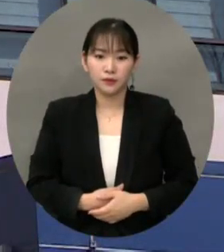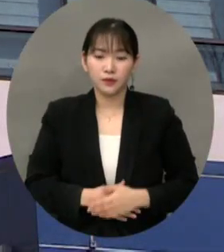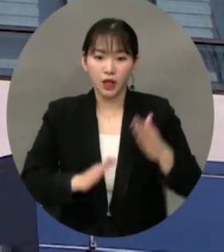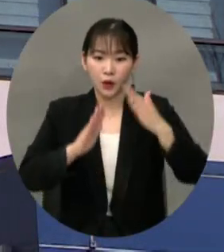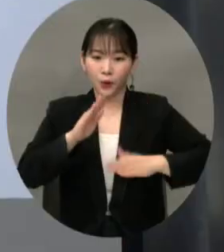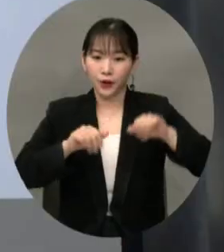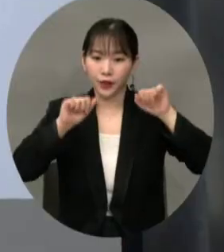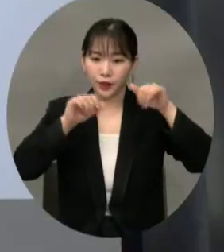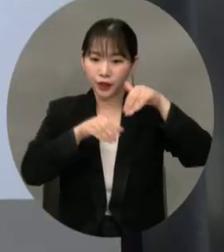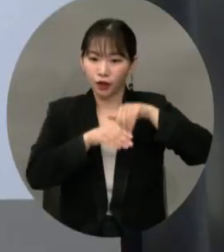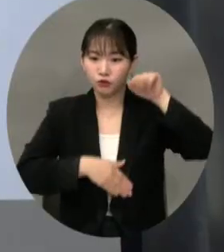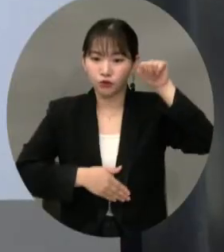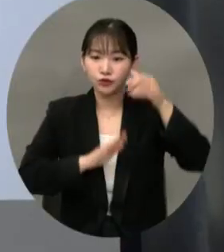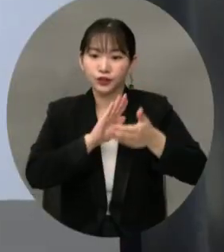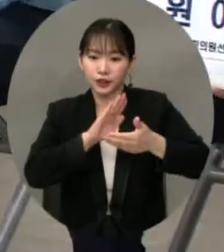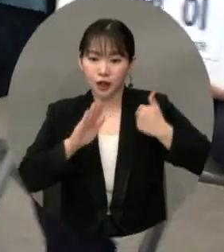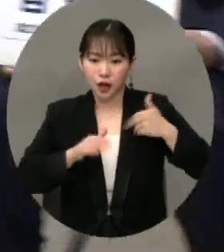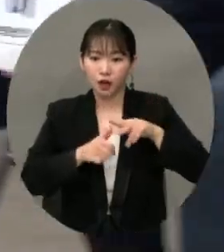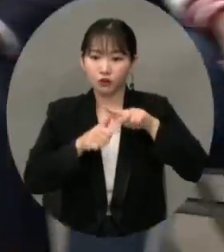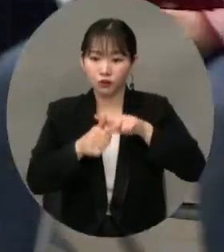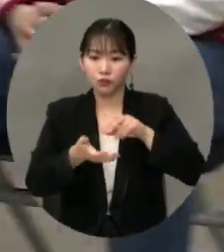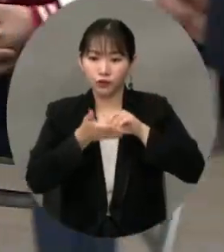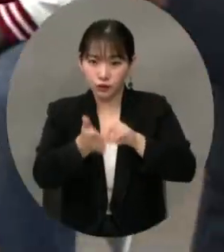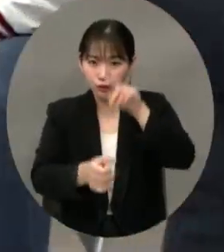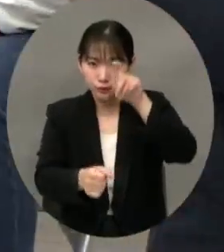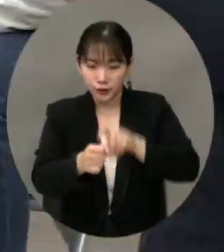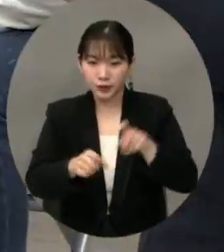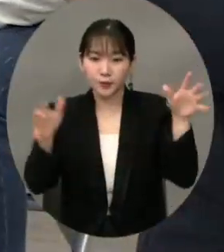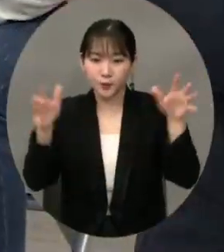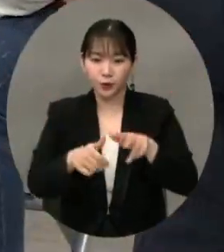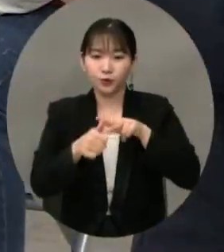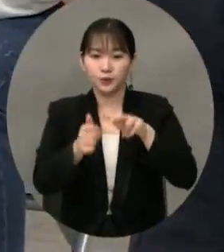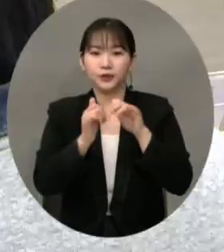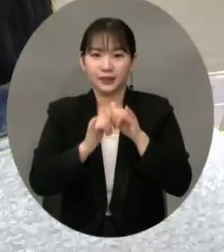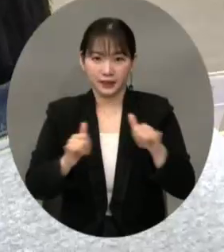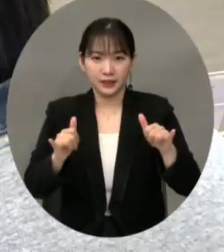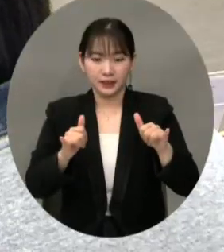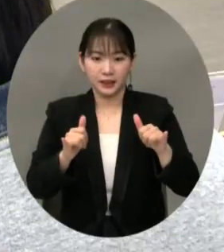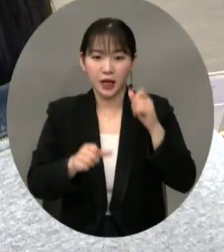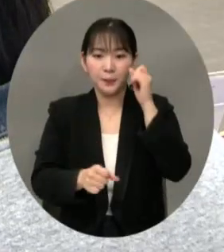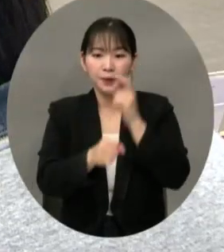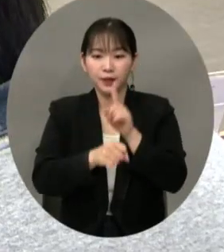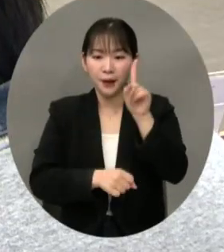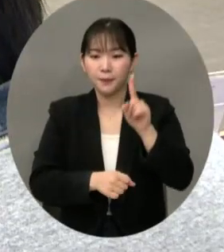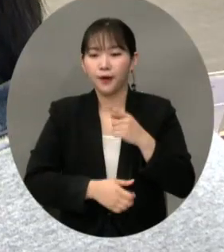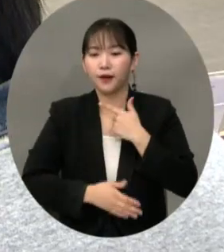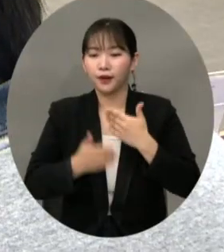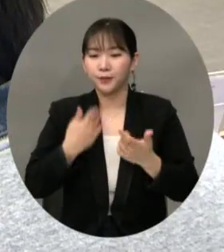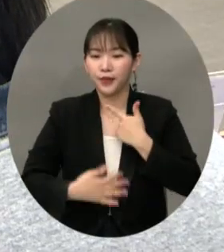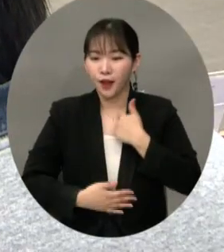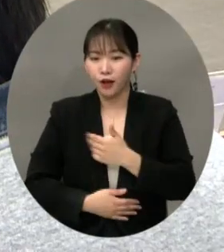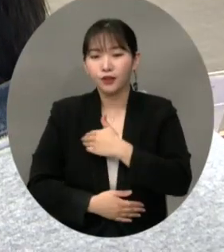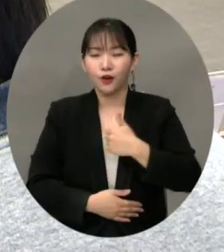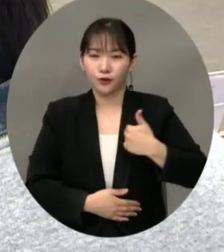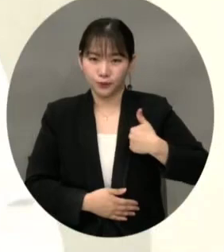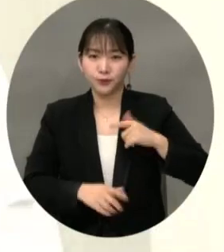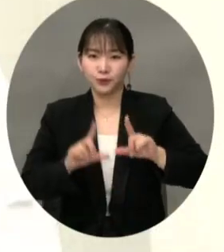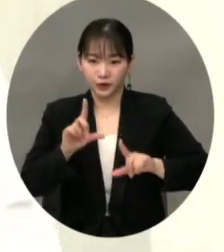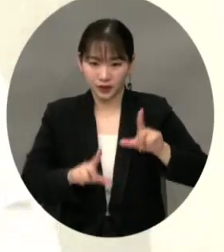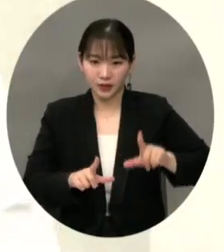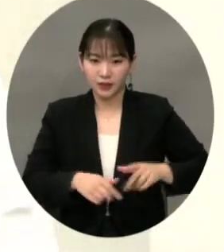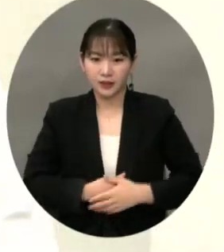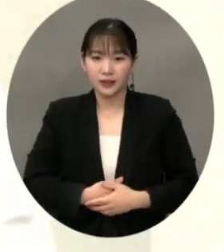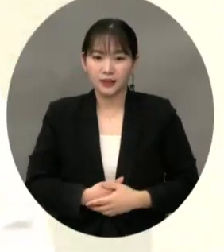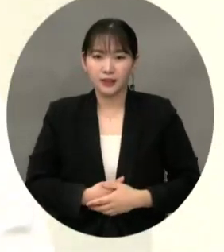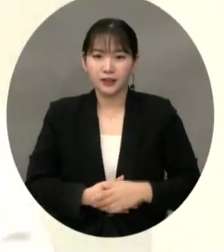본격적인 선거운동 전, 후보자 등록을 위해 한자리에 모인 후보자들. 이미 한번 경험해본 여유로운 모습.